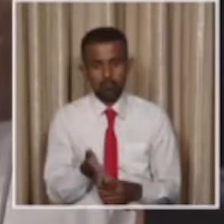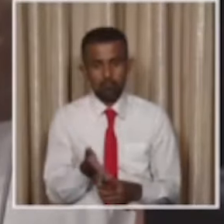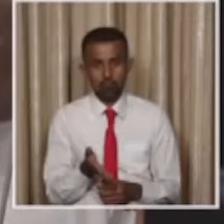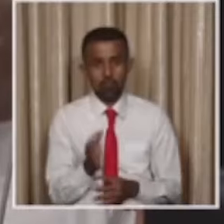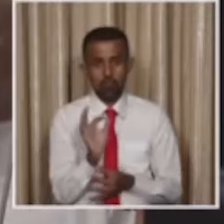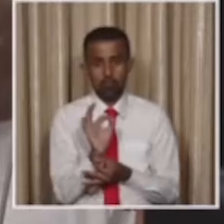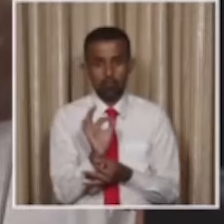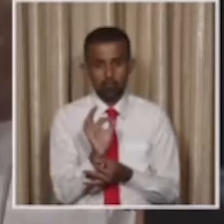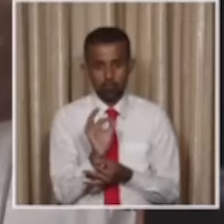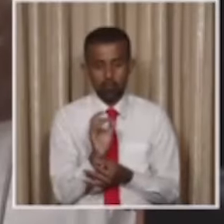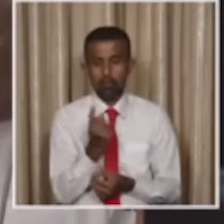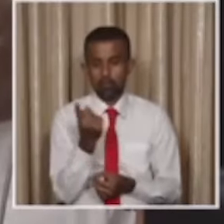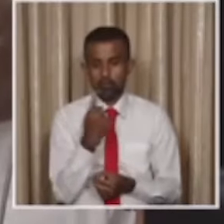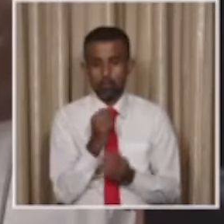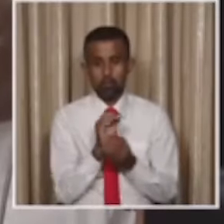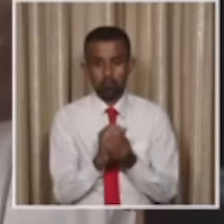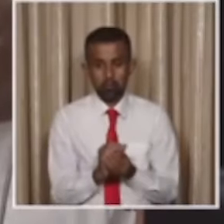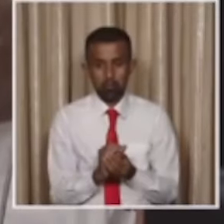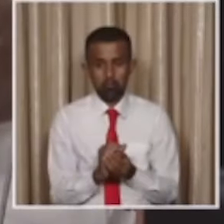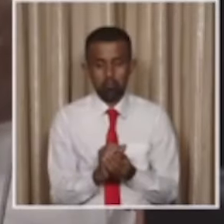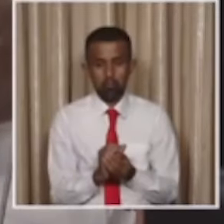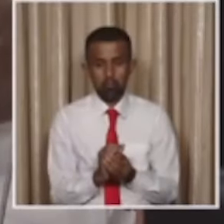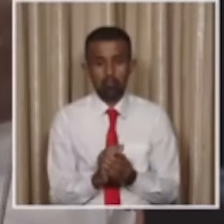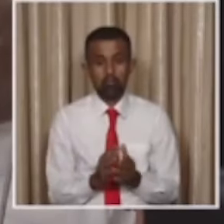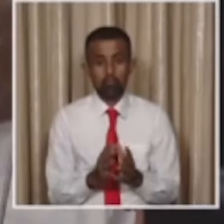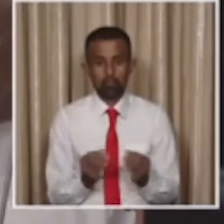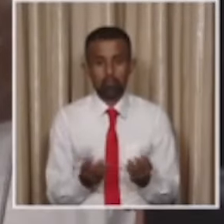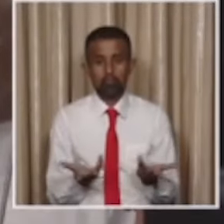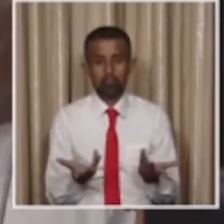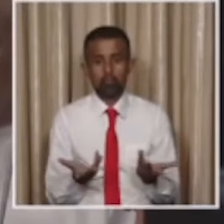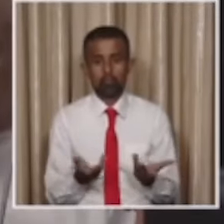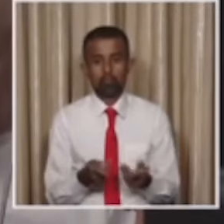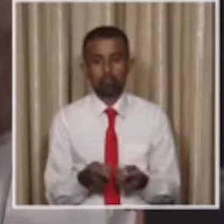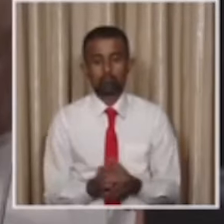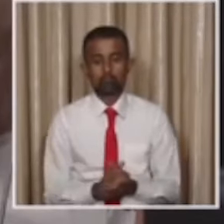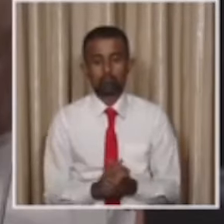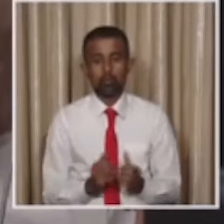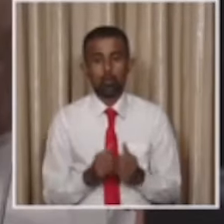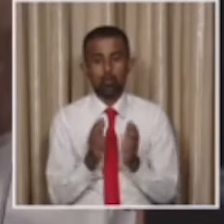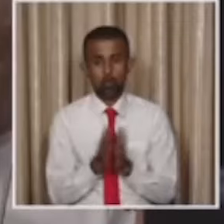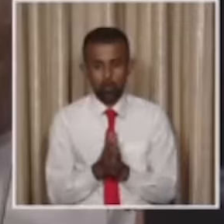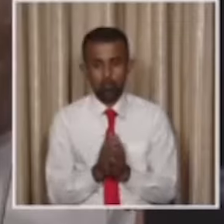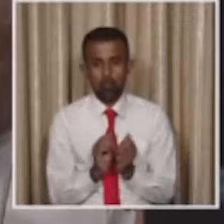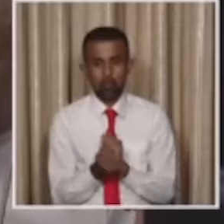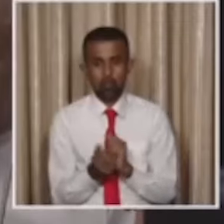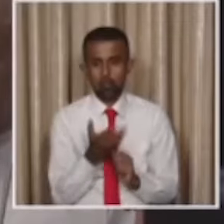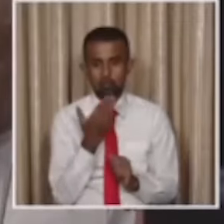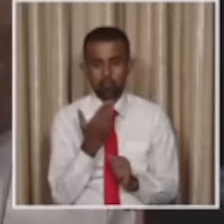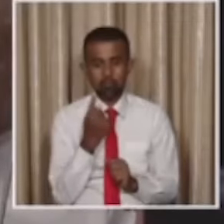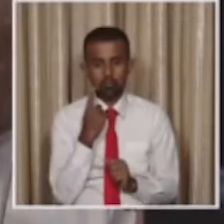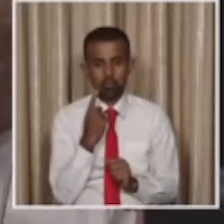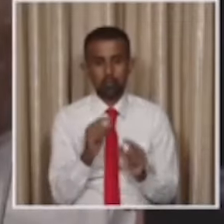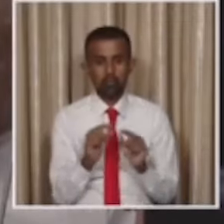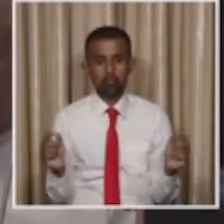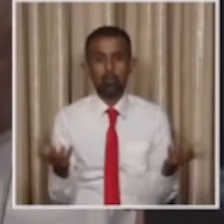පොඩි එක වගන්තියකින් එක වගන්තියකින් මේ සියල්ලම අපිට වෙනස් කරන්න පුළුවන් කියලා මොකක්ද මේ